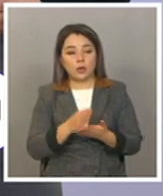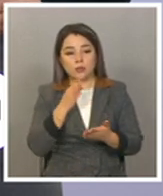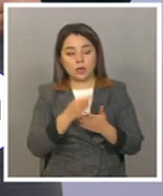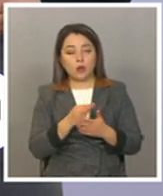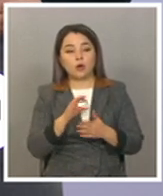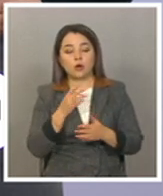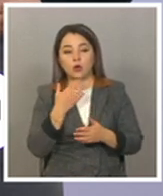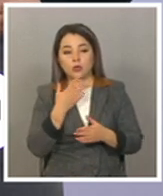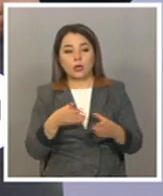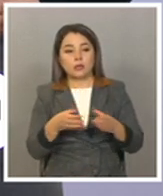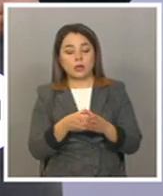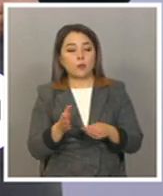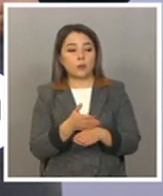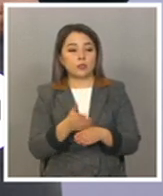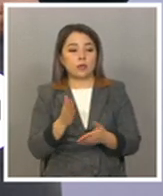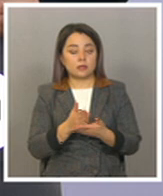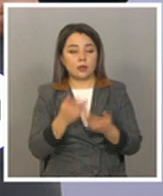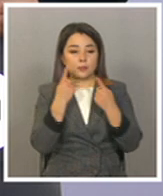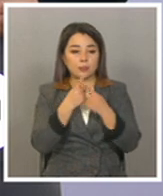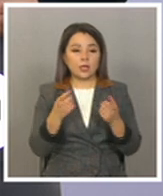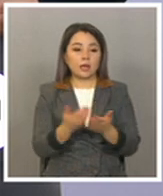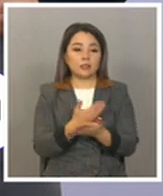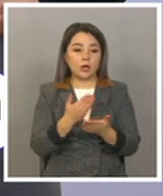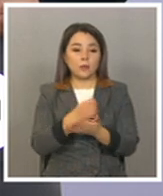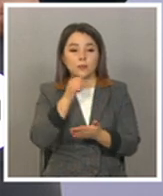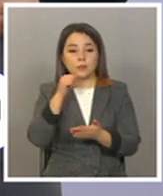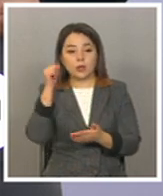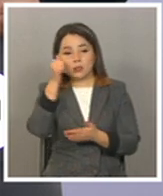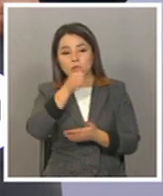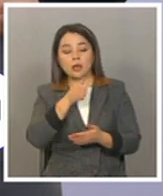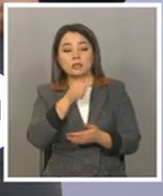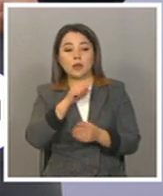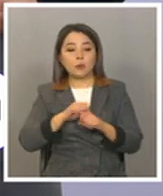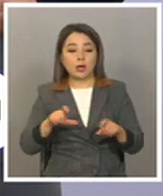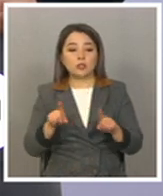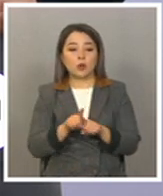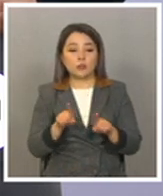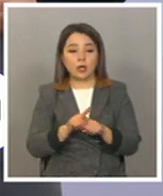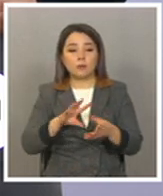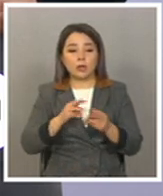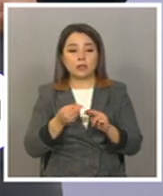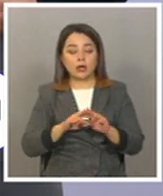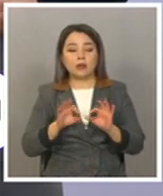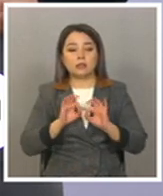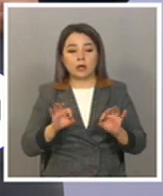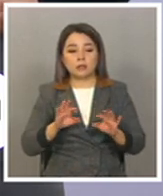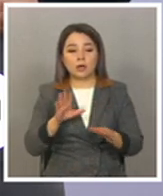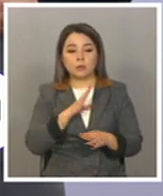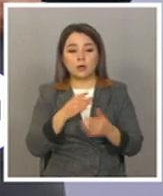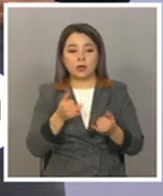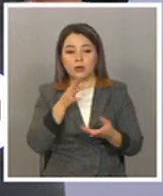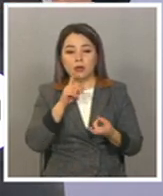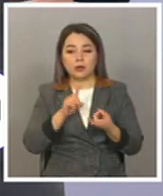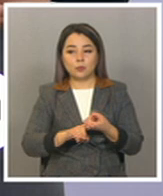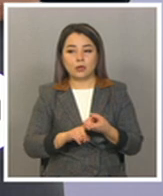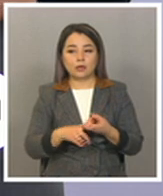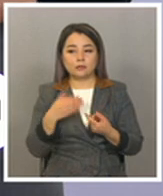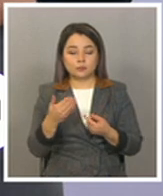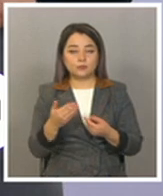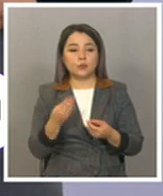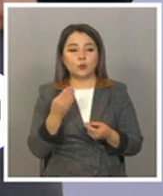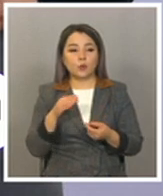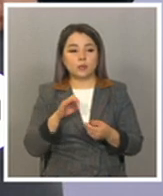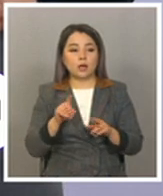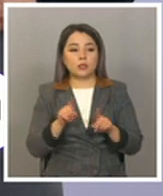бөлінгендігі туралы мәліметтерді өткен сабақта талдаған болатынбыз. Біз бүгінгі сабағымызда осы Жошы